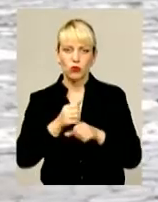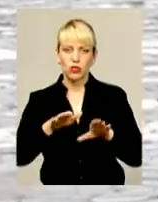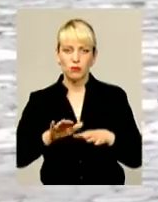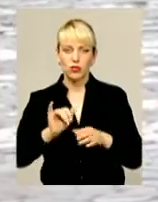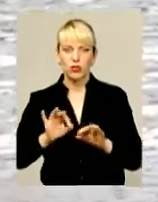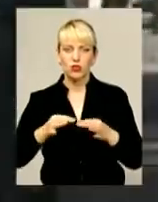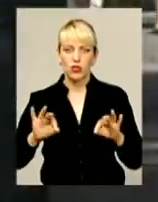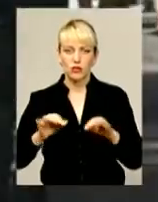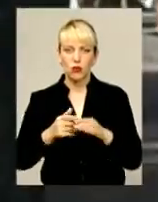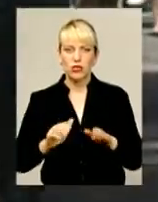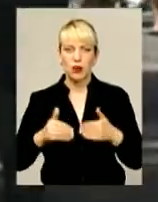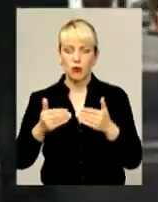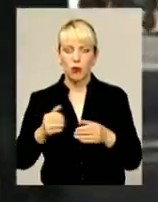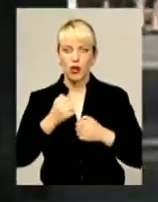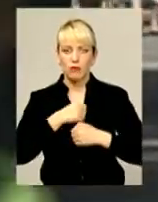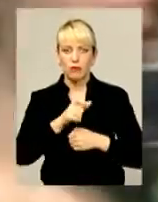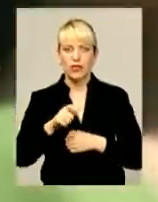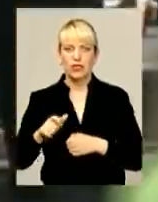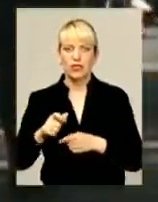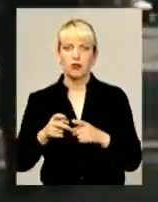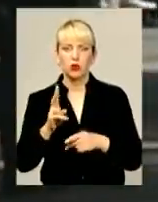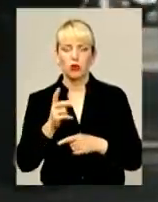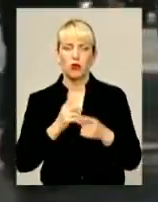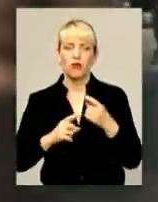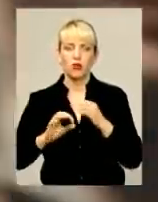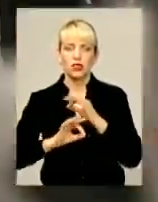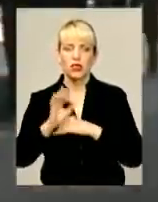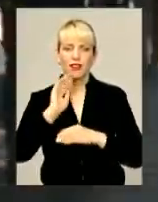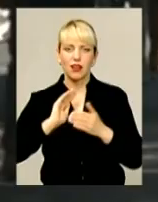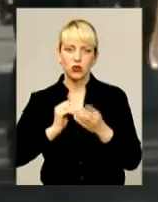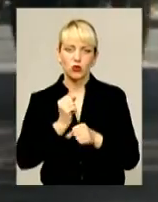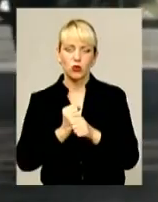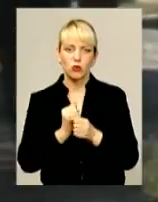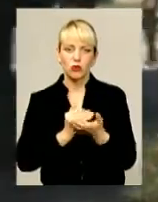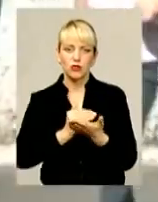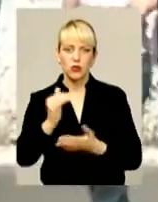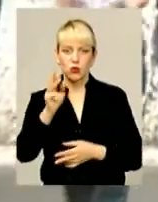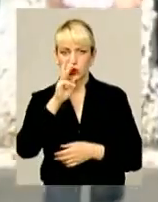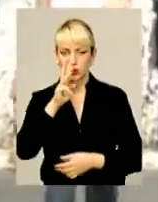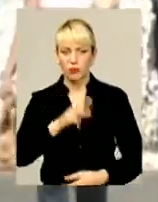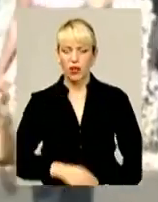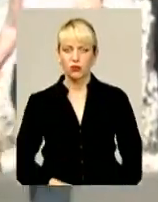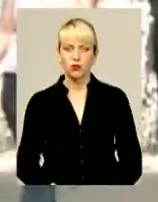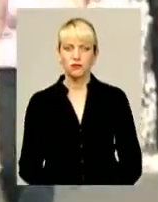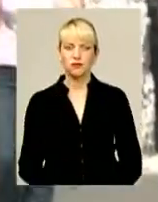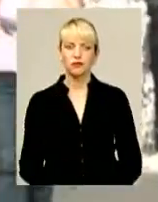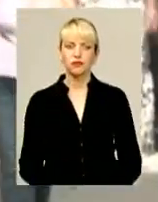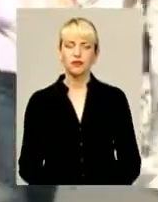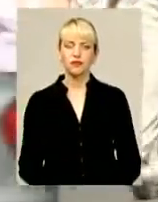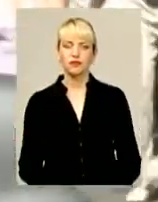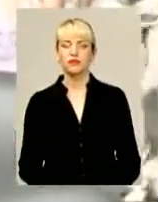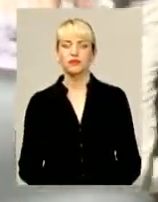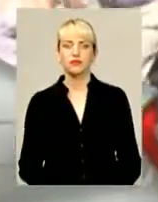дозволить запропонувати бійцям, які повернулися зі Сходу, якісну роботу з високою зарплатою. Анна Михайловська, Іван Мовчан для